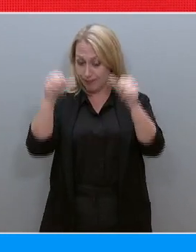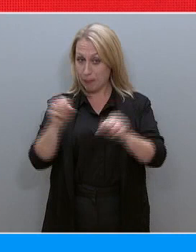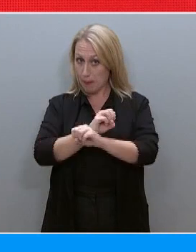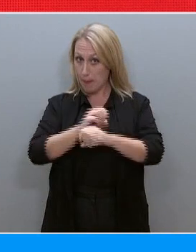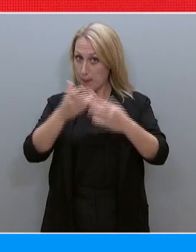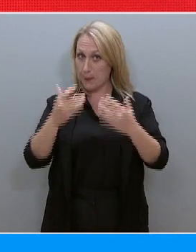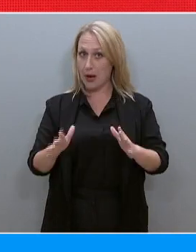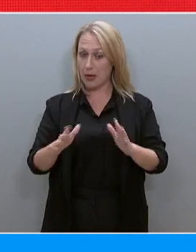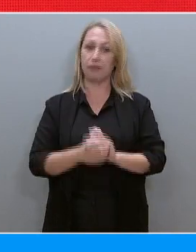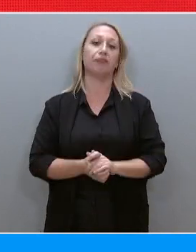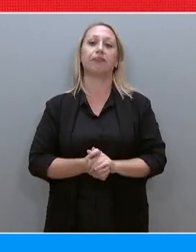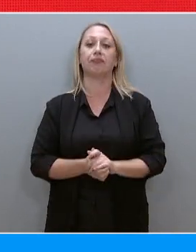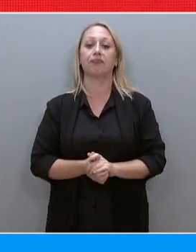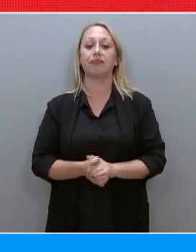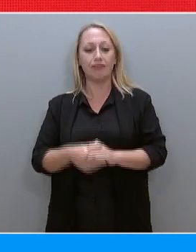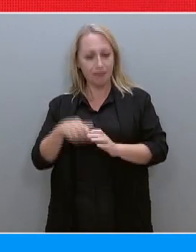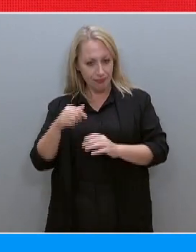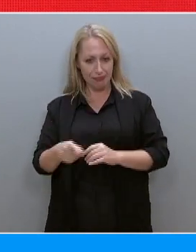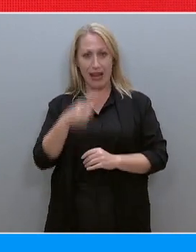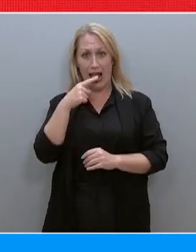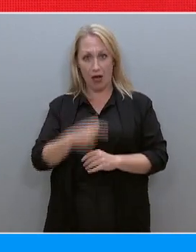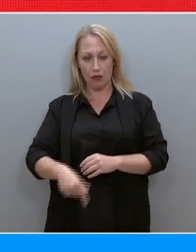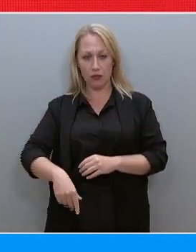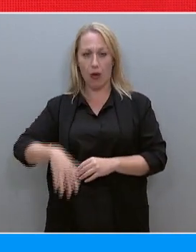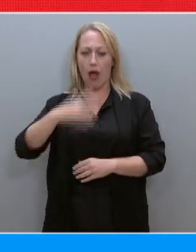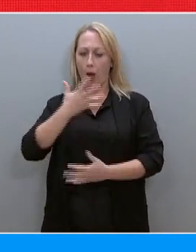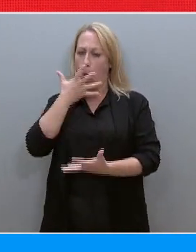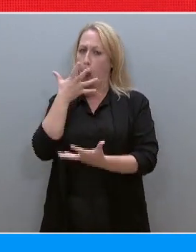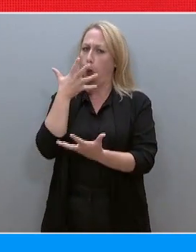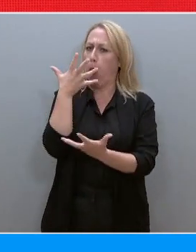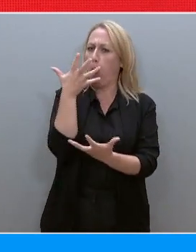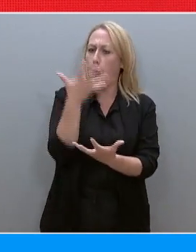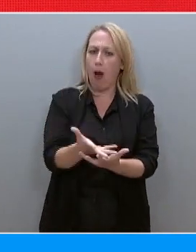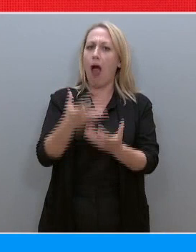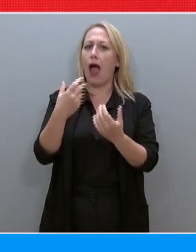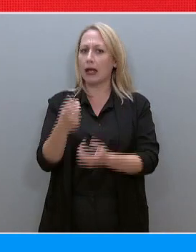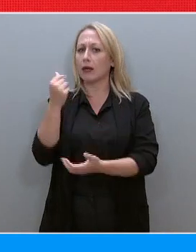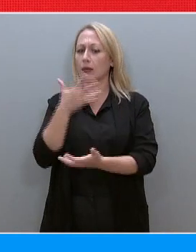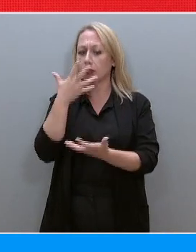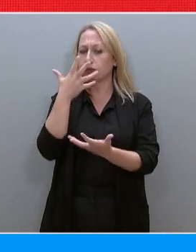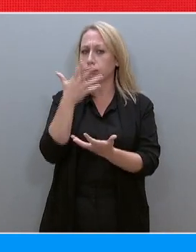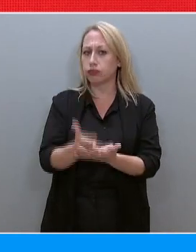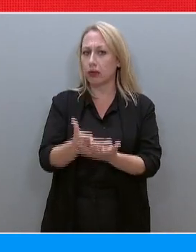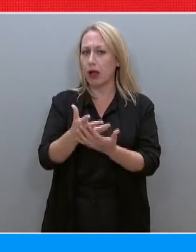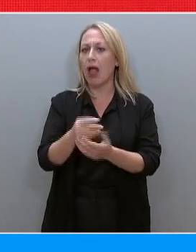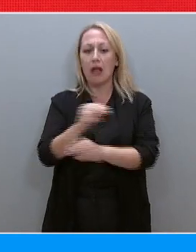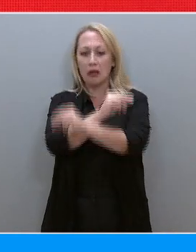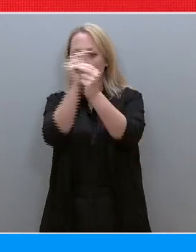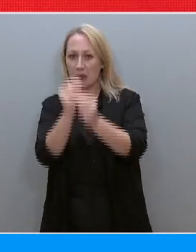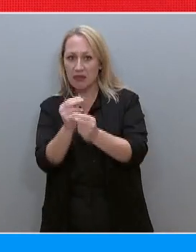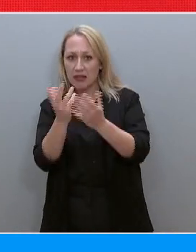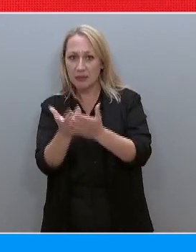στην πραγματικότητα είναι ένα πολυδάπανο πρόγραμμα για το αποτέλεσμα το οποίο μας λέει ότι θα έχει